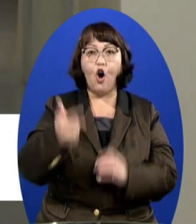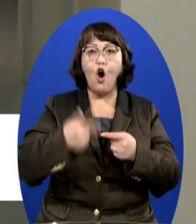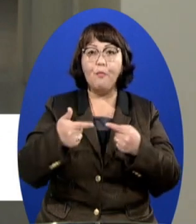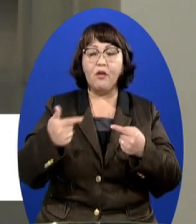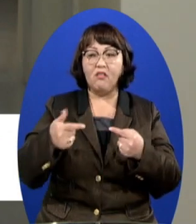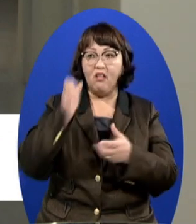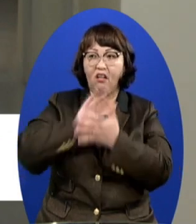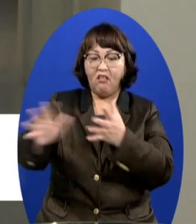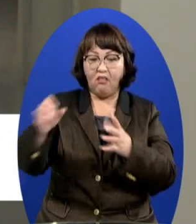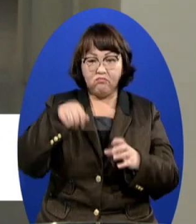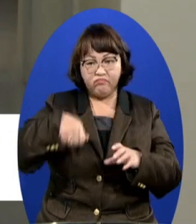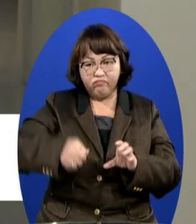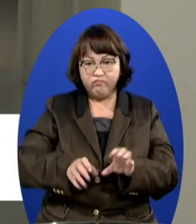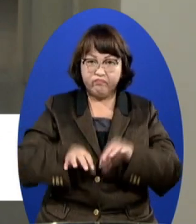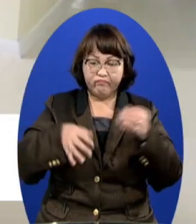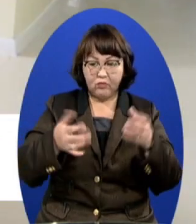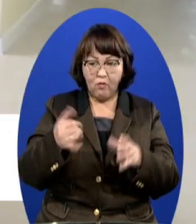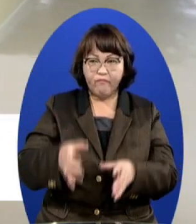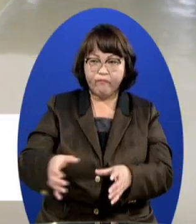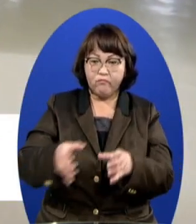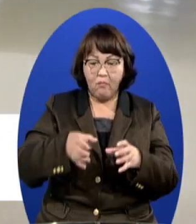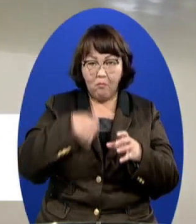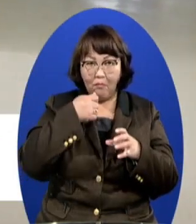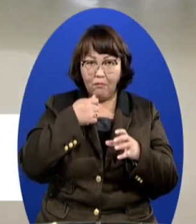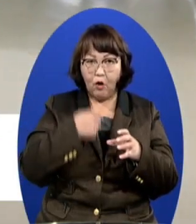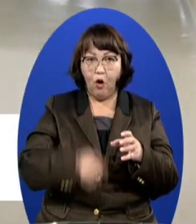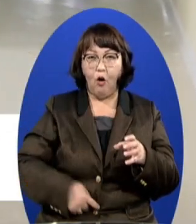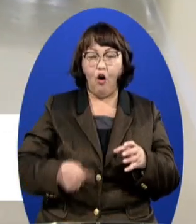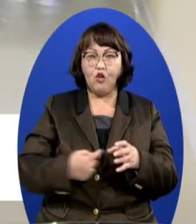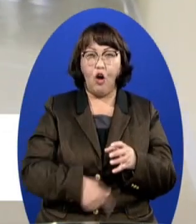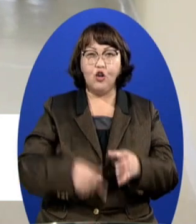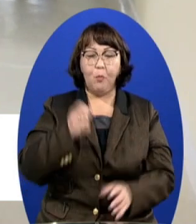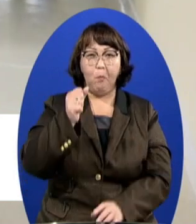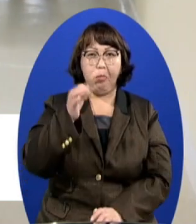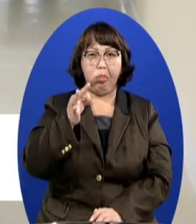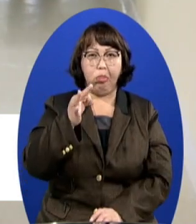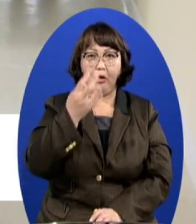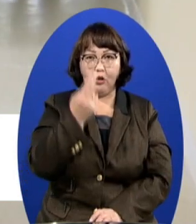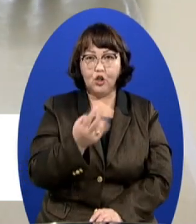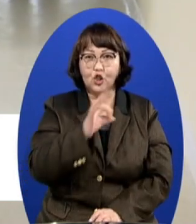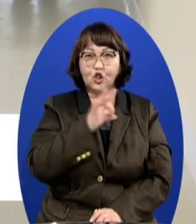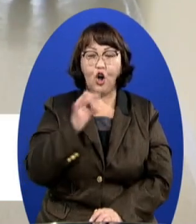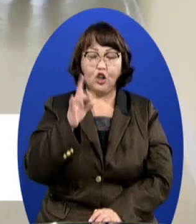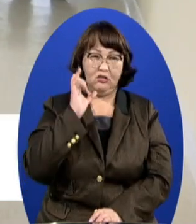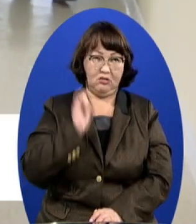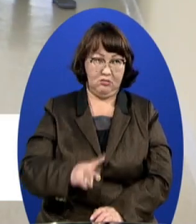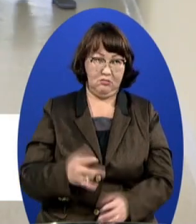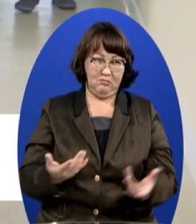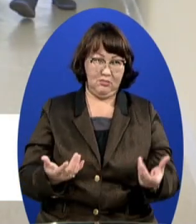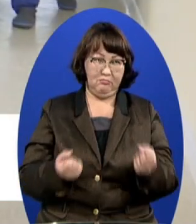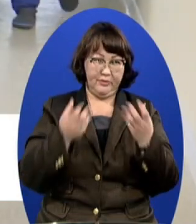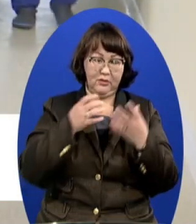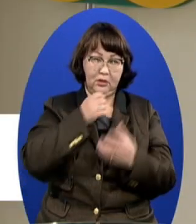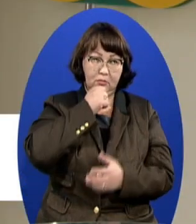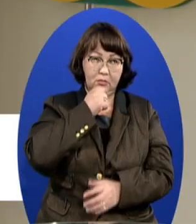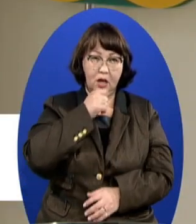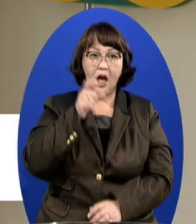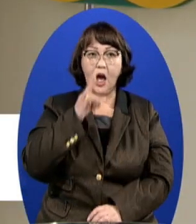нь цаараад ирсэн тохиолдол хүртэл байдаг шүү дээ. Их хүүхдийн эрүүл мэндийн үндэсний төвд жилд 900 гаруй хүүхэд хэвтэн эмчлүүлж